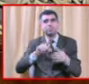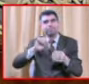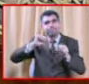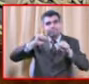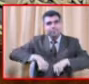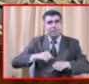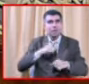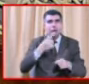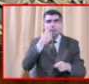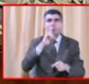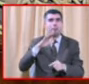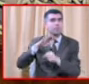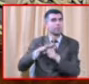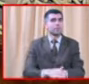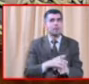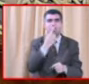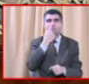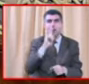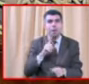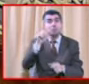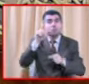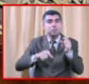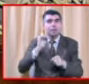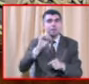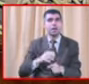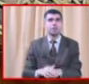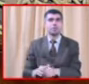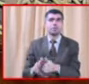وبميزانية من هذا النوع. شكرا السيد نائب، انتهى الوقت. والحقوق ديال تعقيب إضافي،